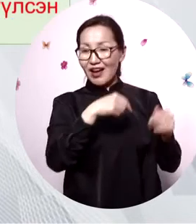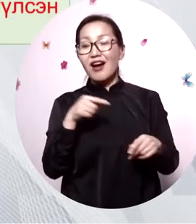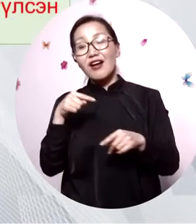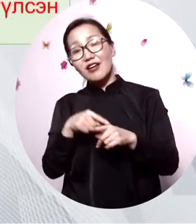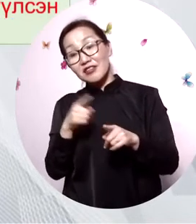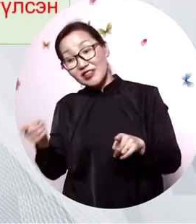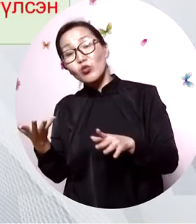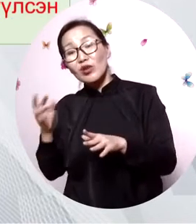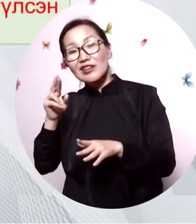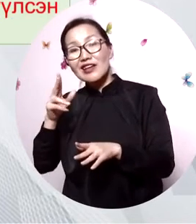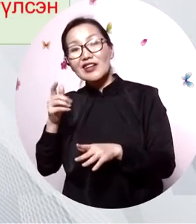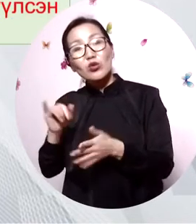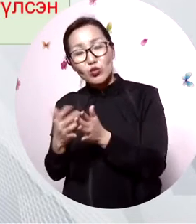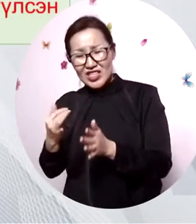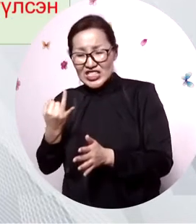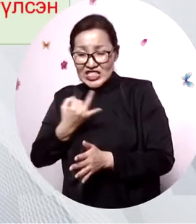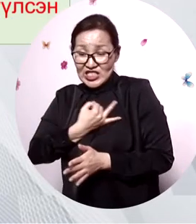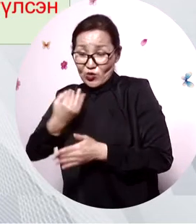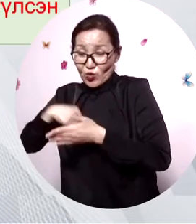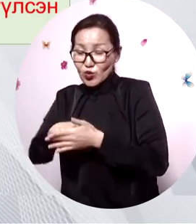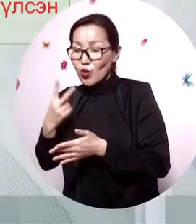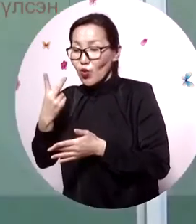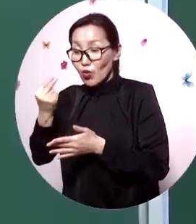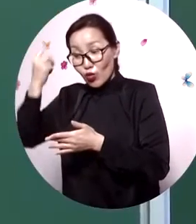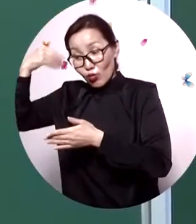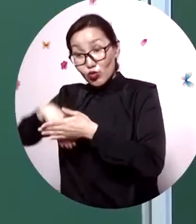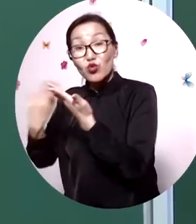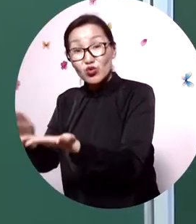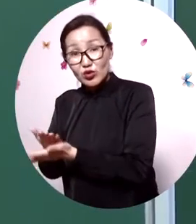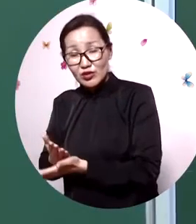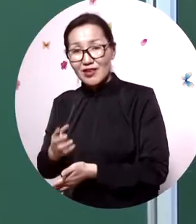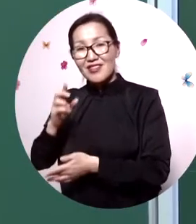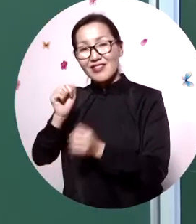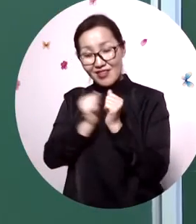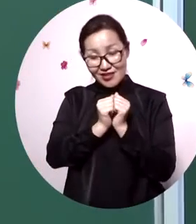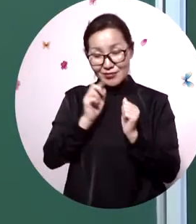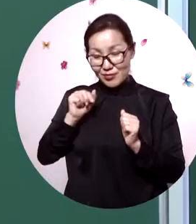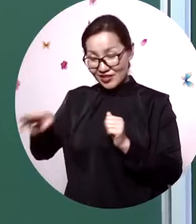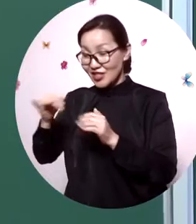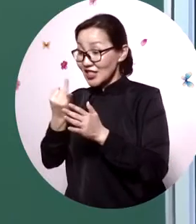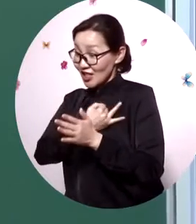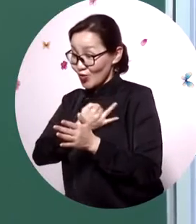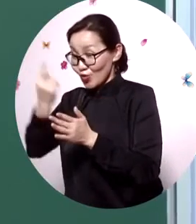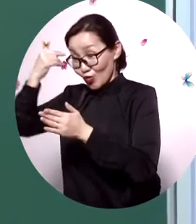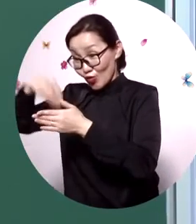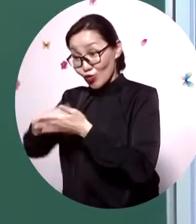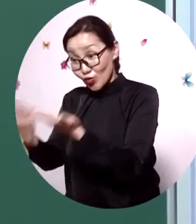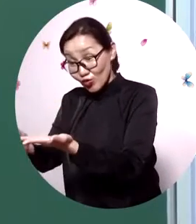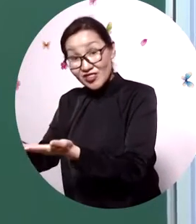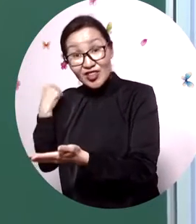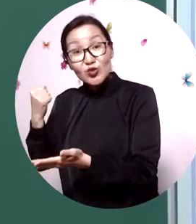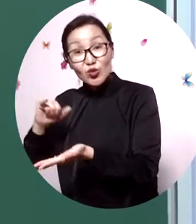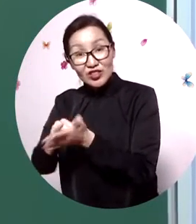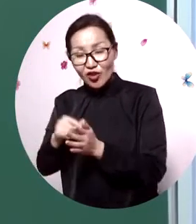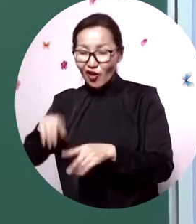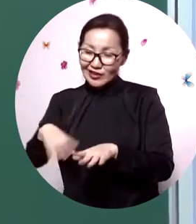ятгах утгатай их нь итгүүлж үнэмшүүлсэн. Найз нь батыг итгүүлж үнэмшүүлсэн учраас хоёулаа